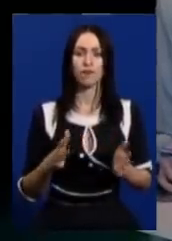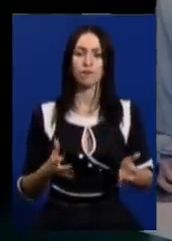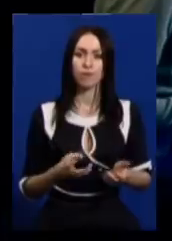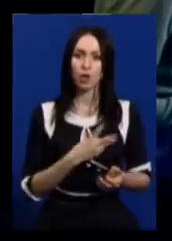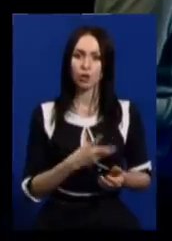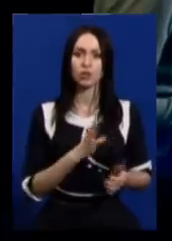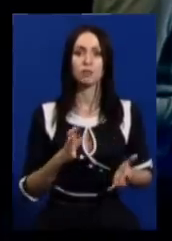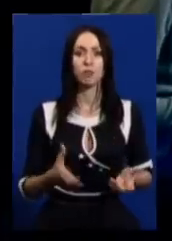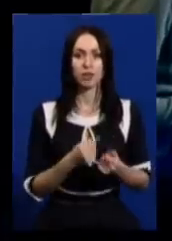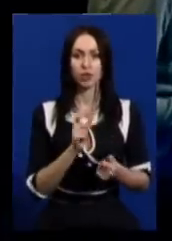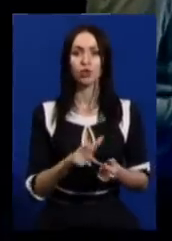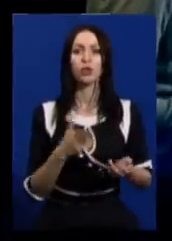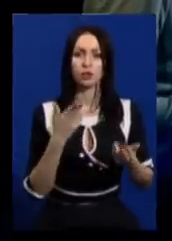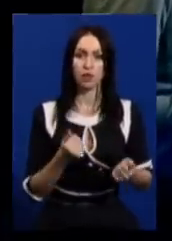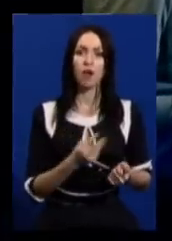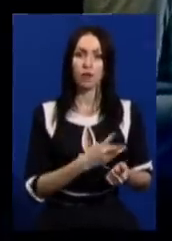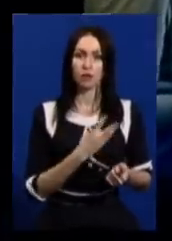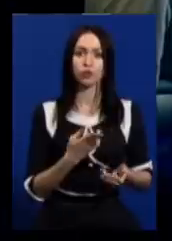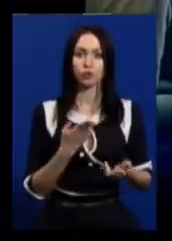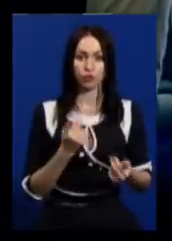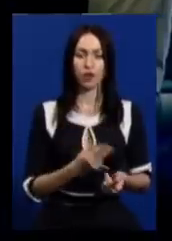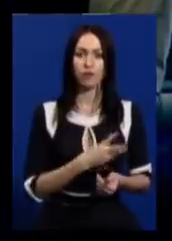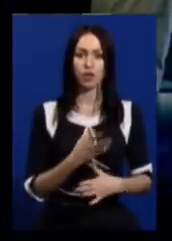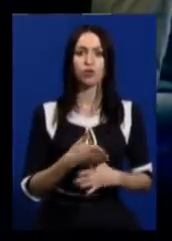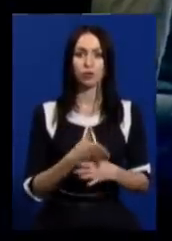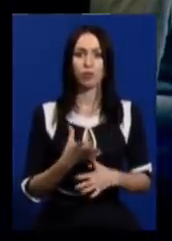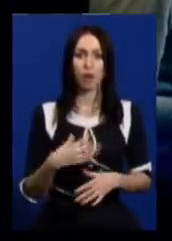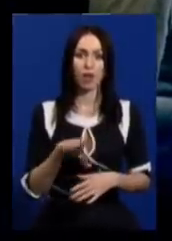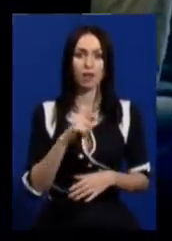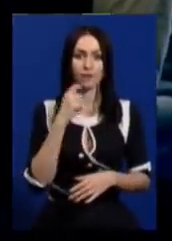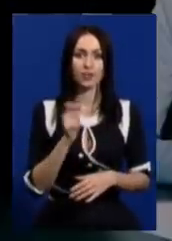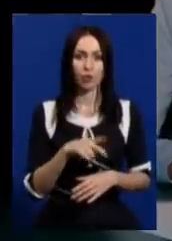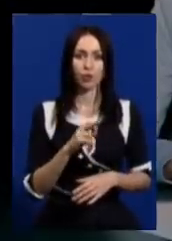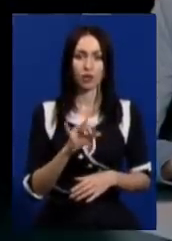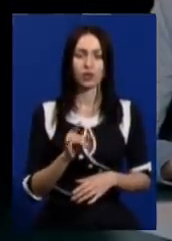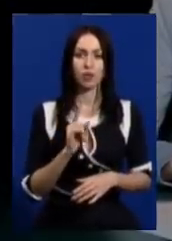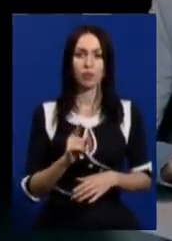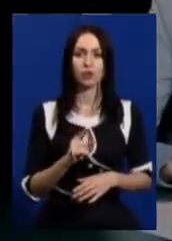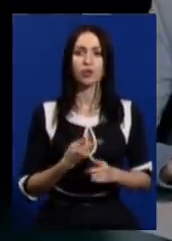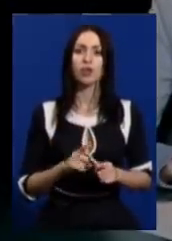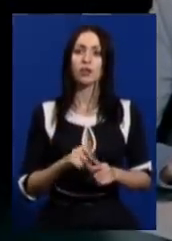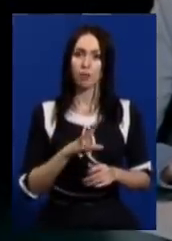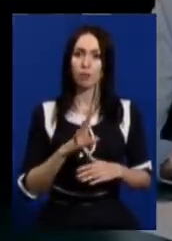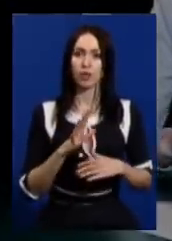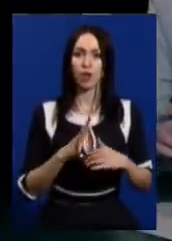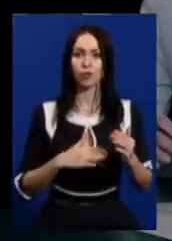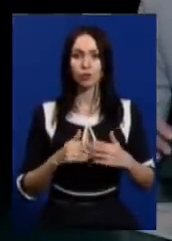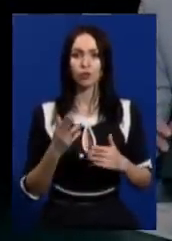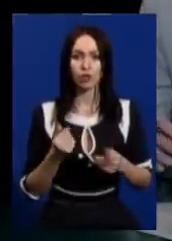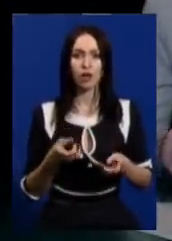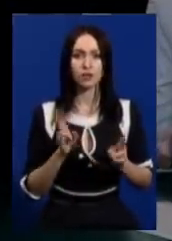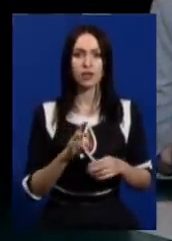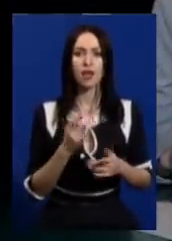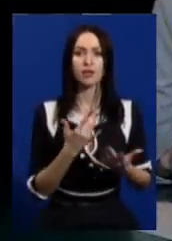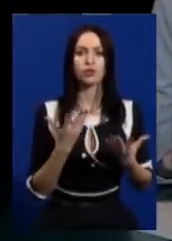підтримкою людей. Волонтери дуже сильно допомагали. Да, ну, волонтерам допомагала вся Україна практично. Так. Це було ручне управління, так? Залишитися на